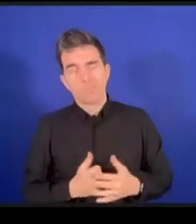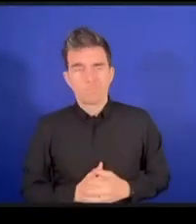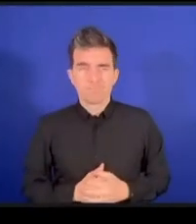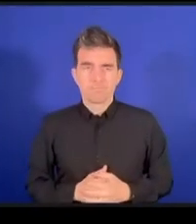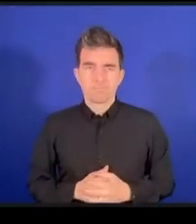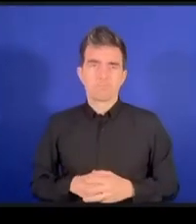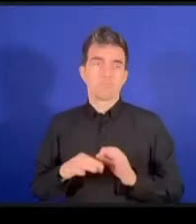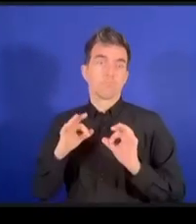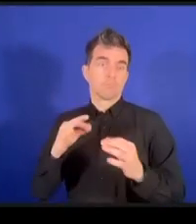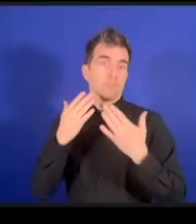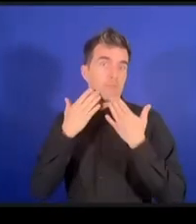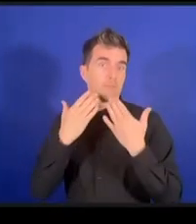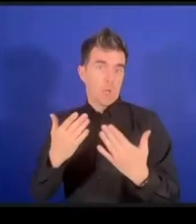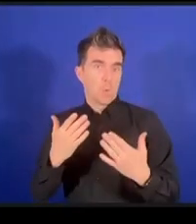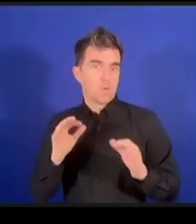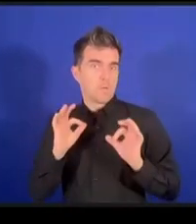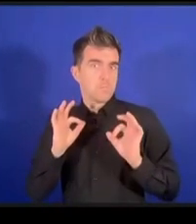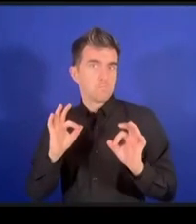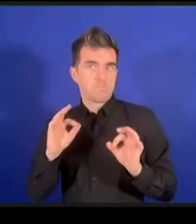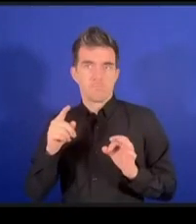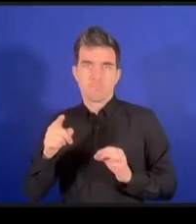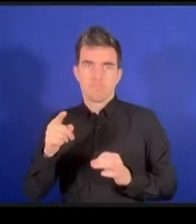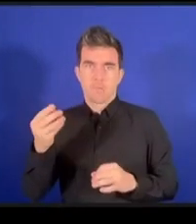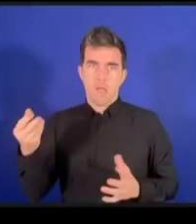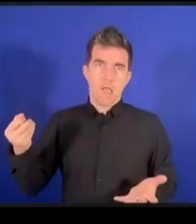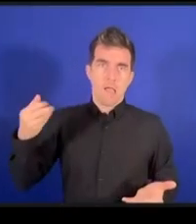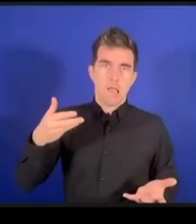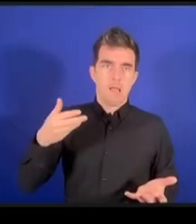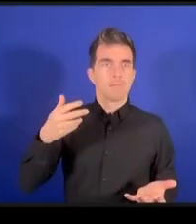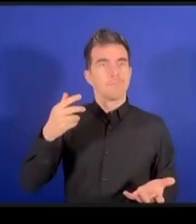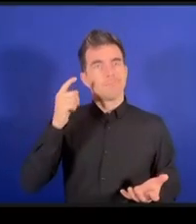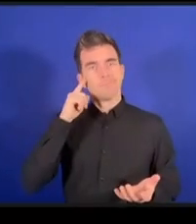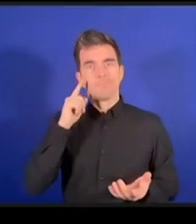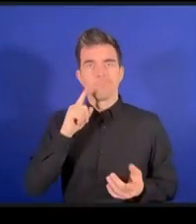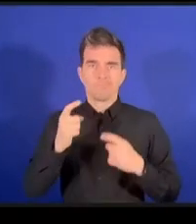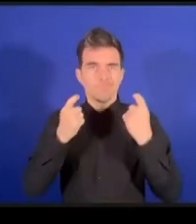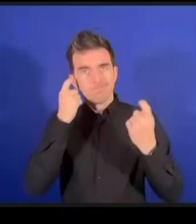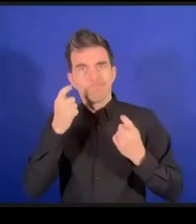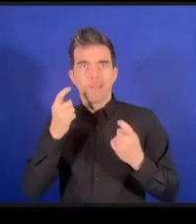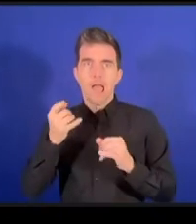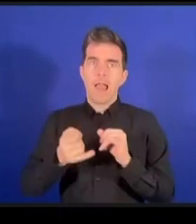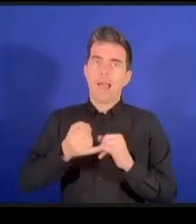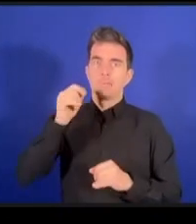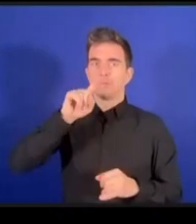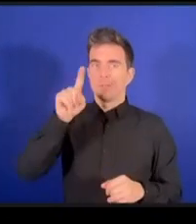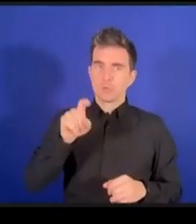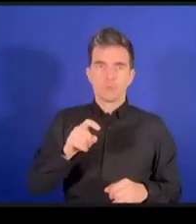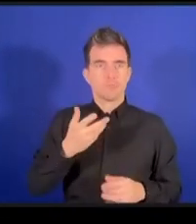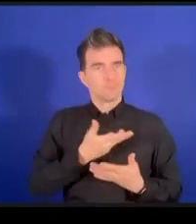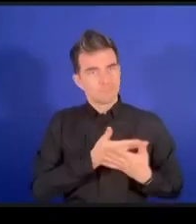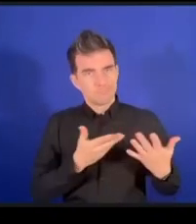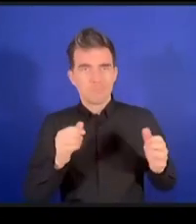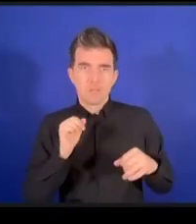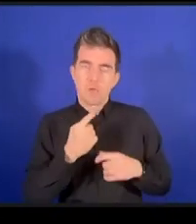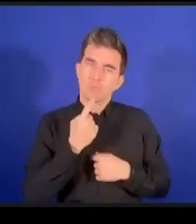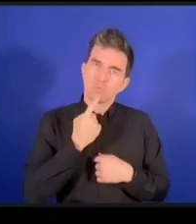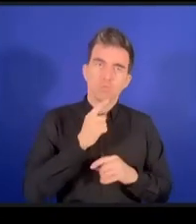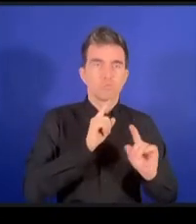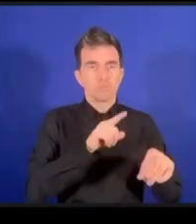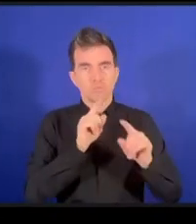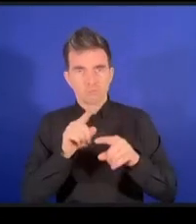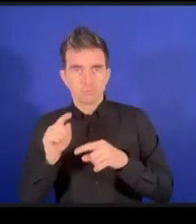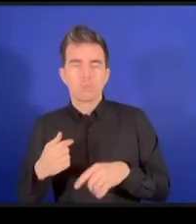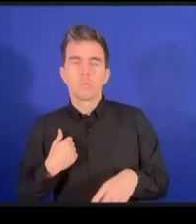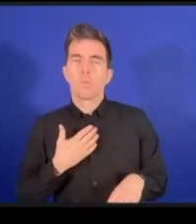когда мы даём каждому из наших ораторов возможность внести заключительные комментарии Как